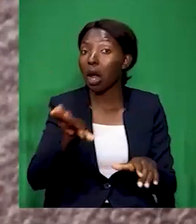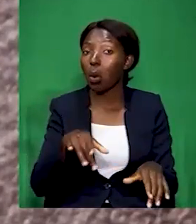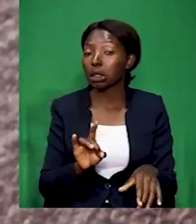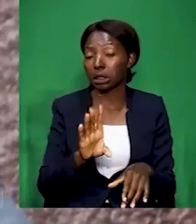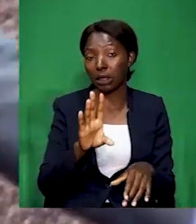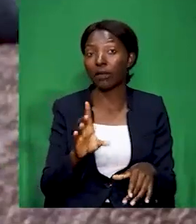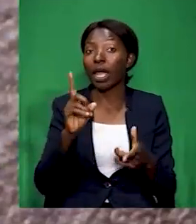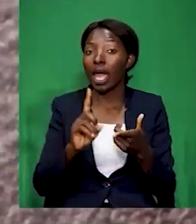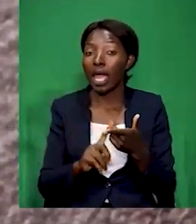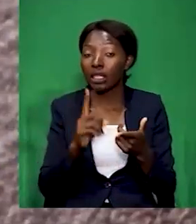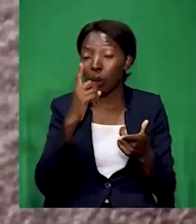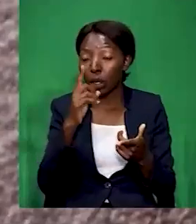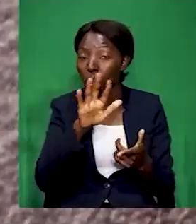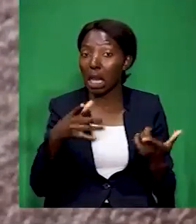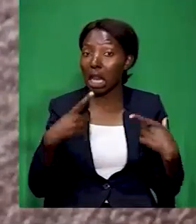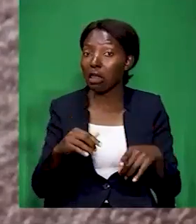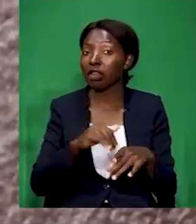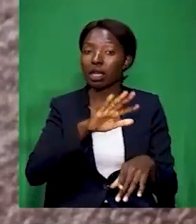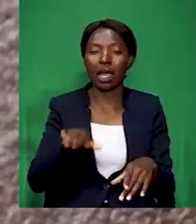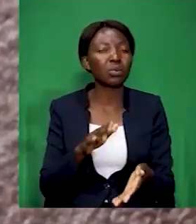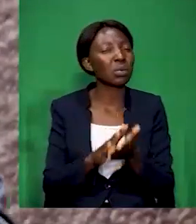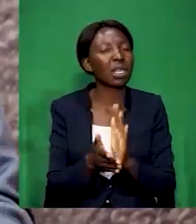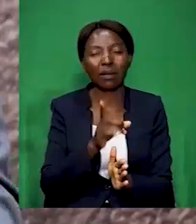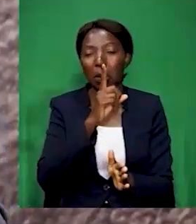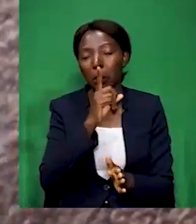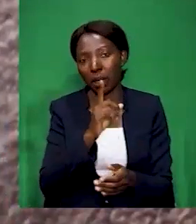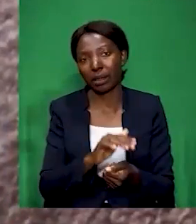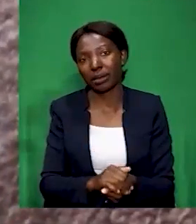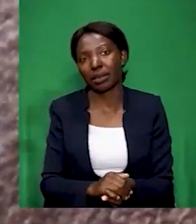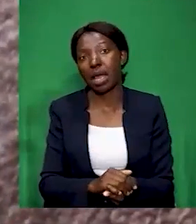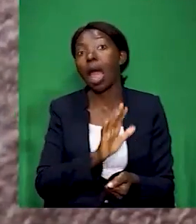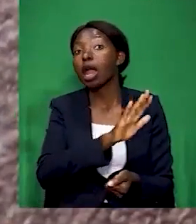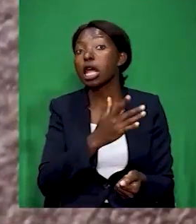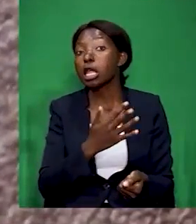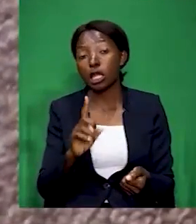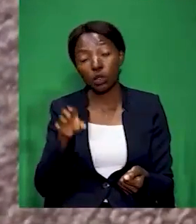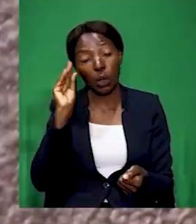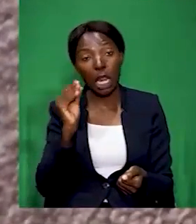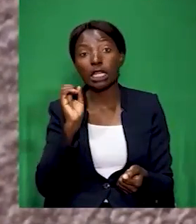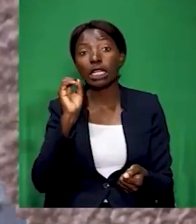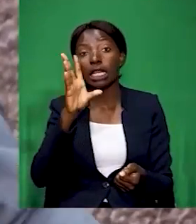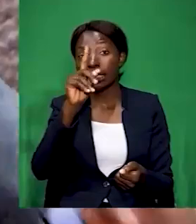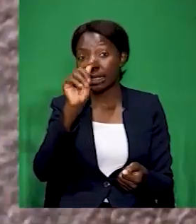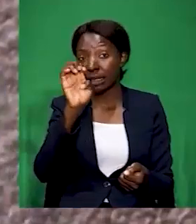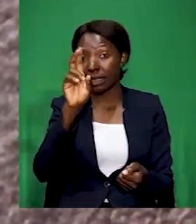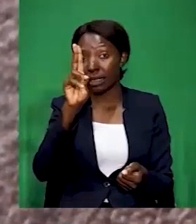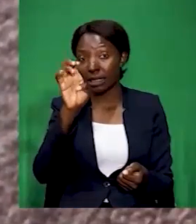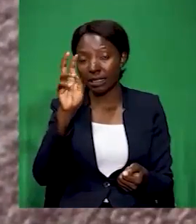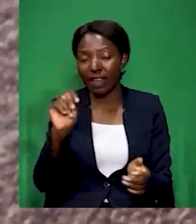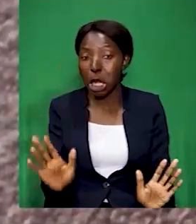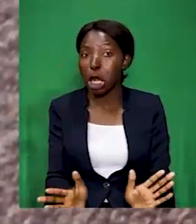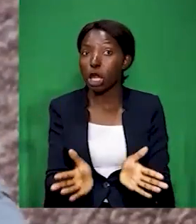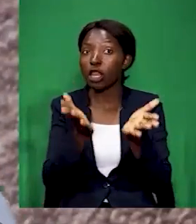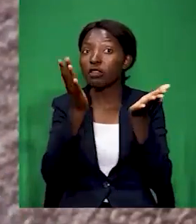medu worarama mukati matiri hatigoni kunyarara saka chimwe chatinodzidza Steven anosimudza zita